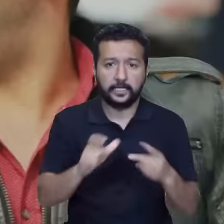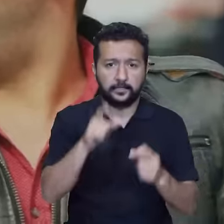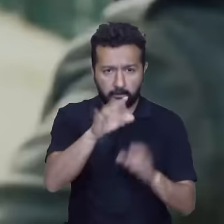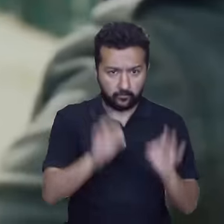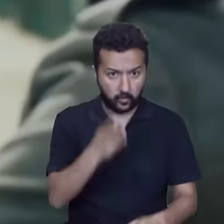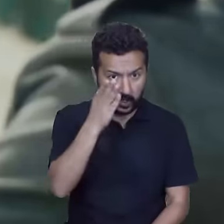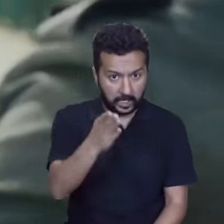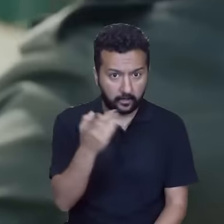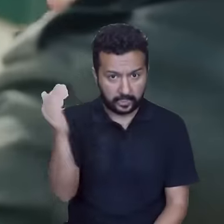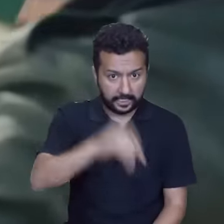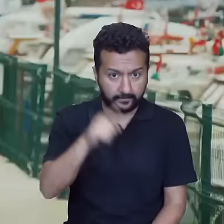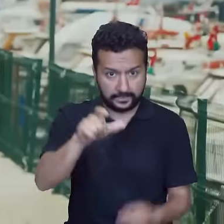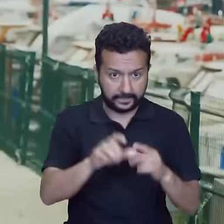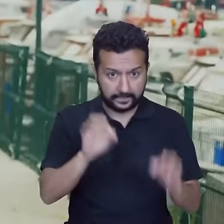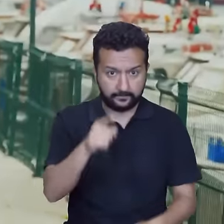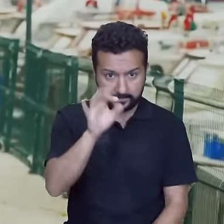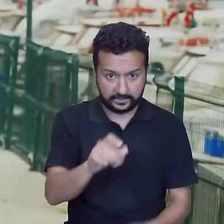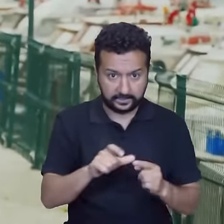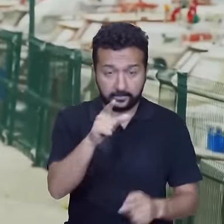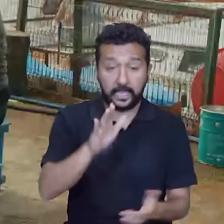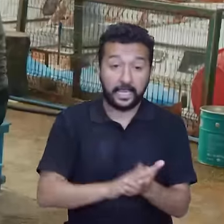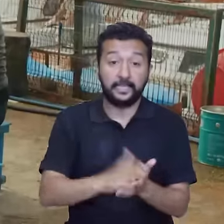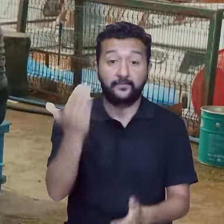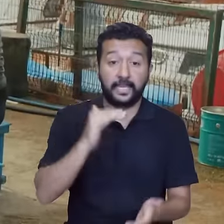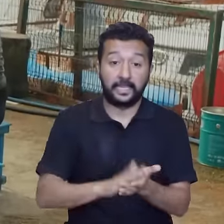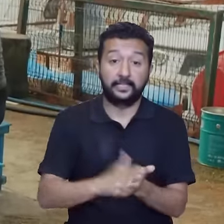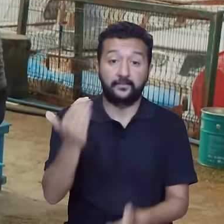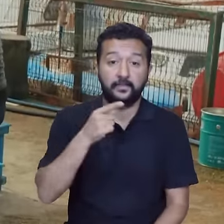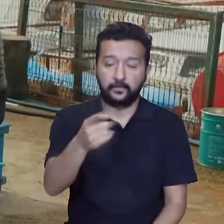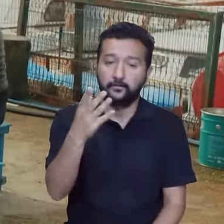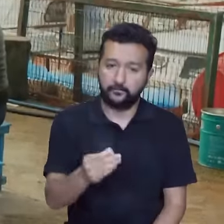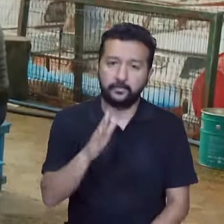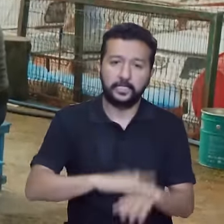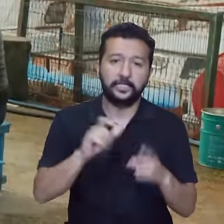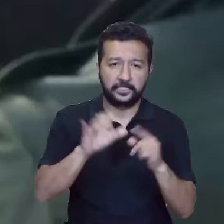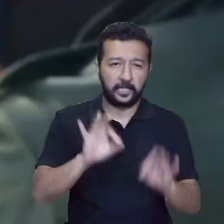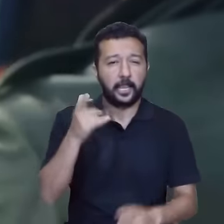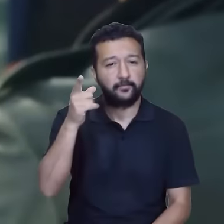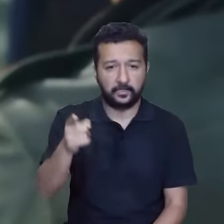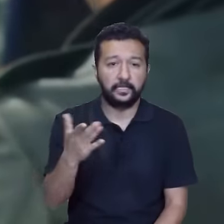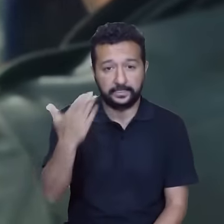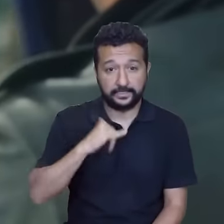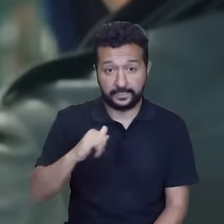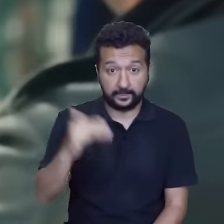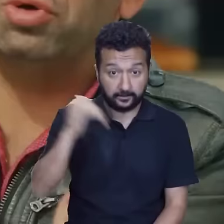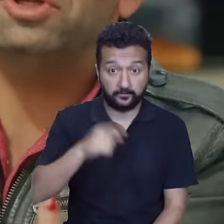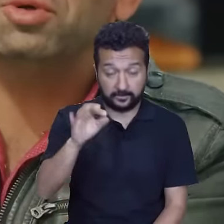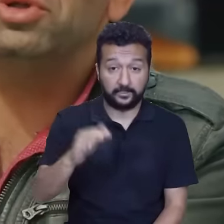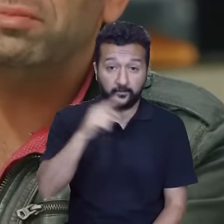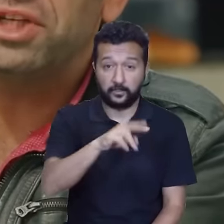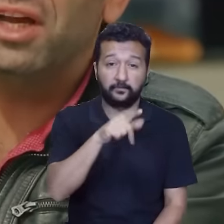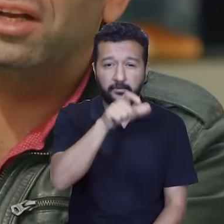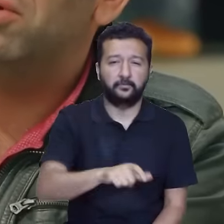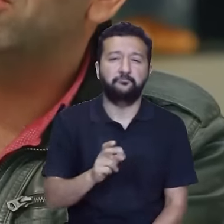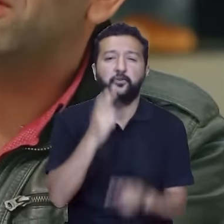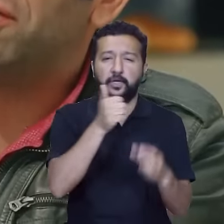Şener mi o ya? O gelen Şener o değil mi? Elini ver. Elini ver. Tamam şey yaptı. Şener Ayşen ya, heyecanlandı. El eleler. Yaklaşıyor mu? Ha yaklaşıyor. Onun